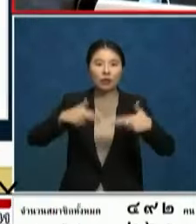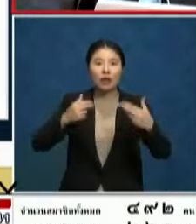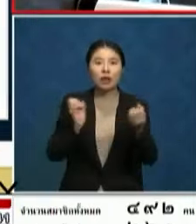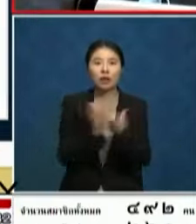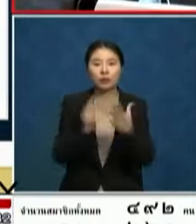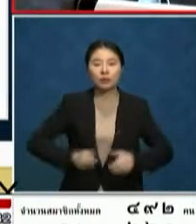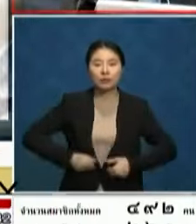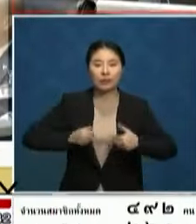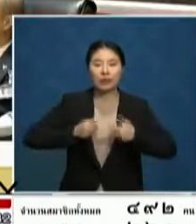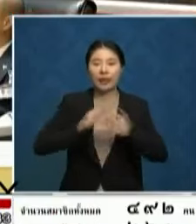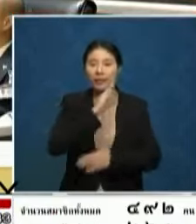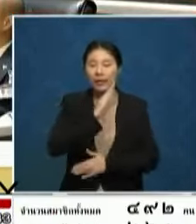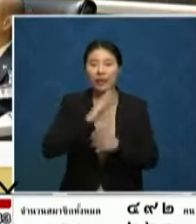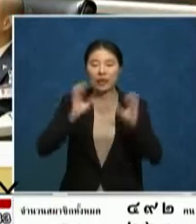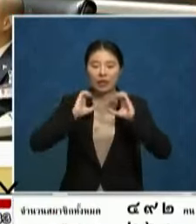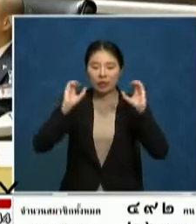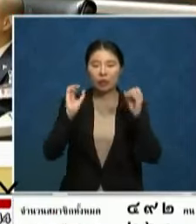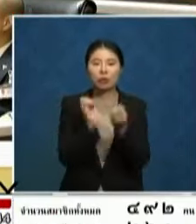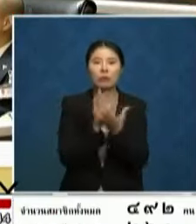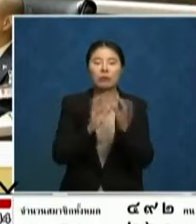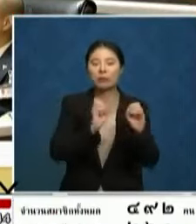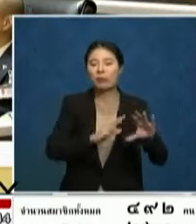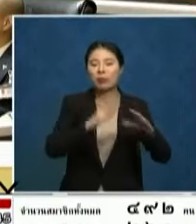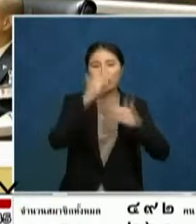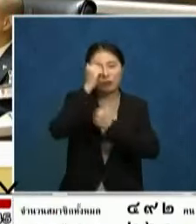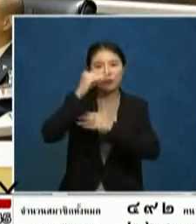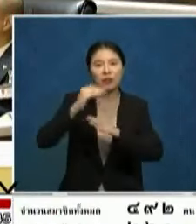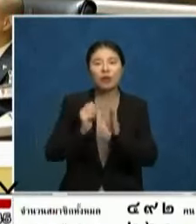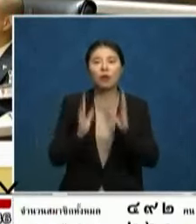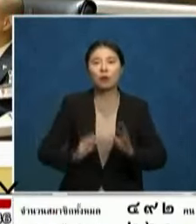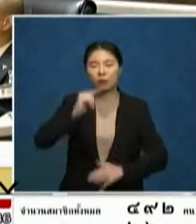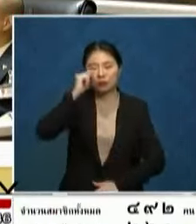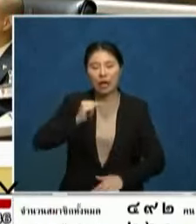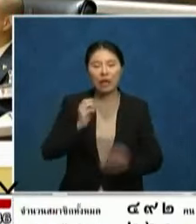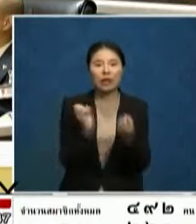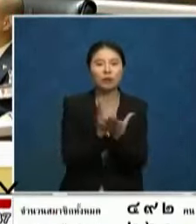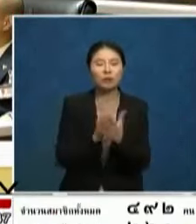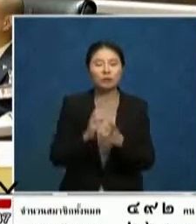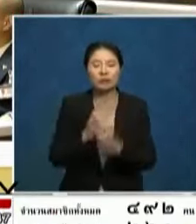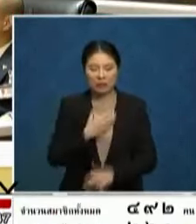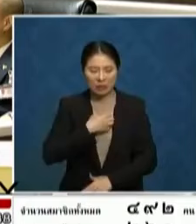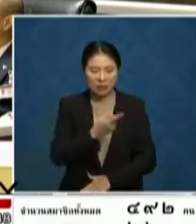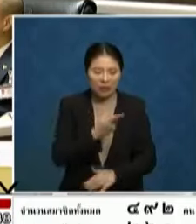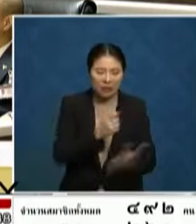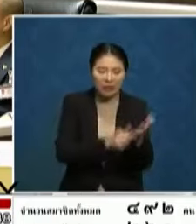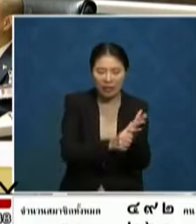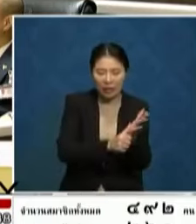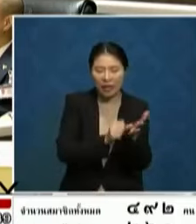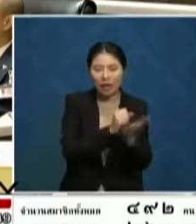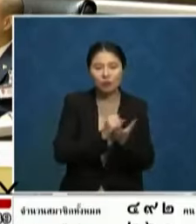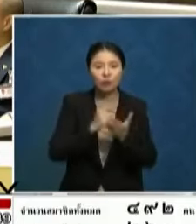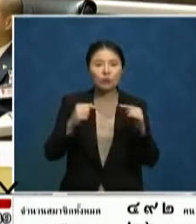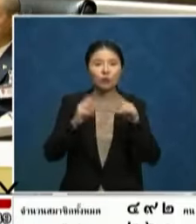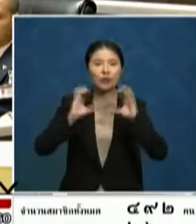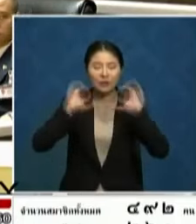ได้โปรโมทตลาดคุณไม่กูจะออกกฎอย่างเงี้ยมึงจะทำไมทำไมต้องไปโวยวาย เออ เขาห้ามถ่าย